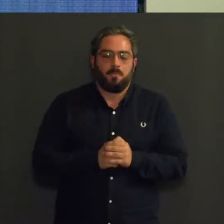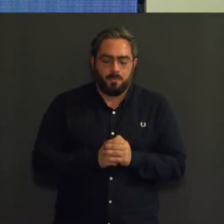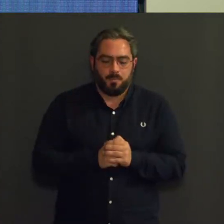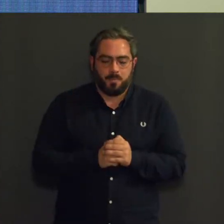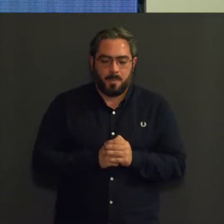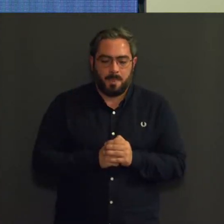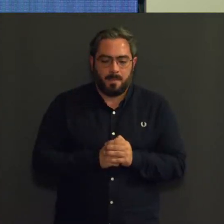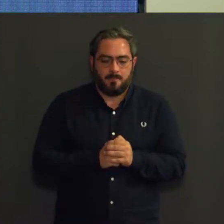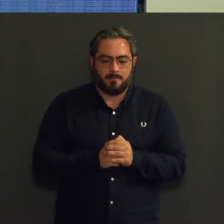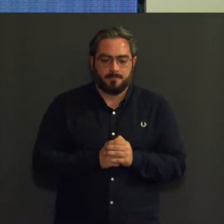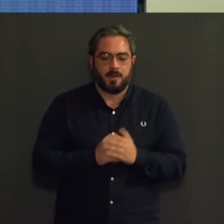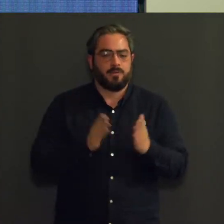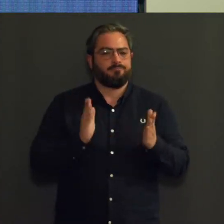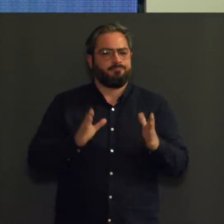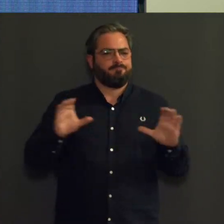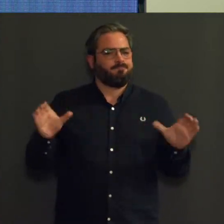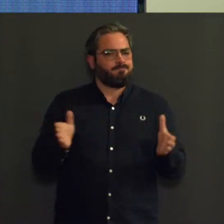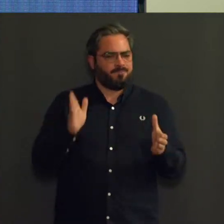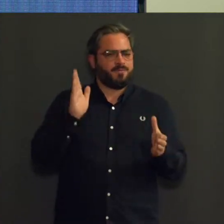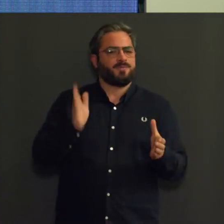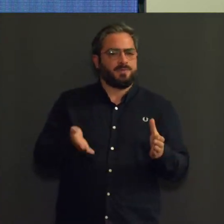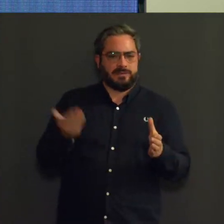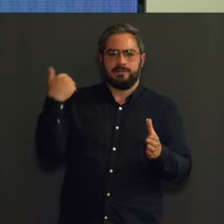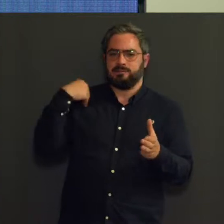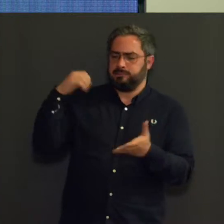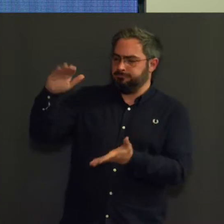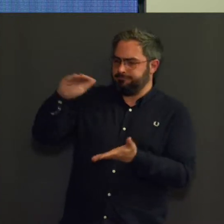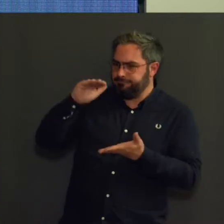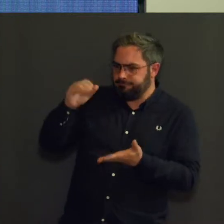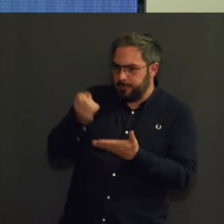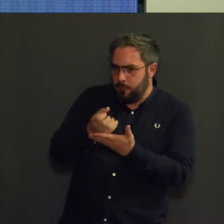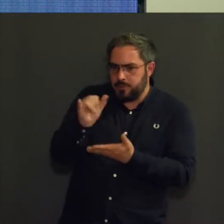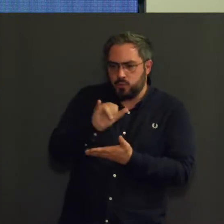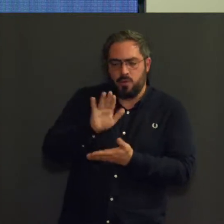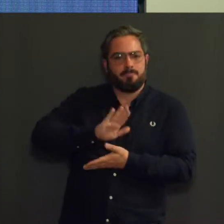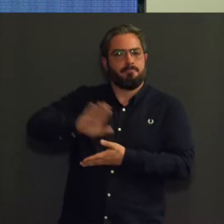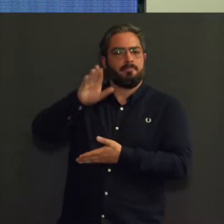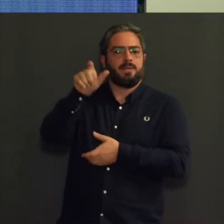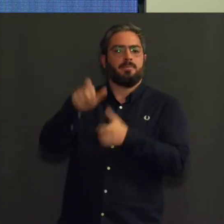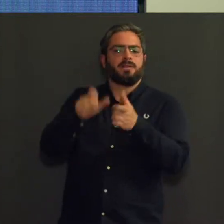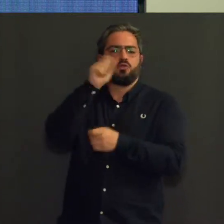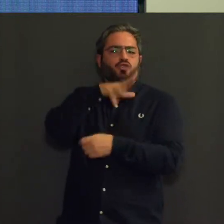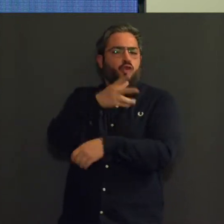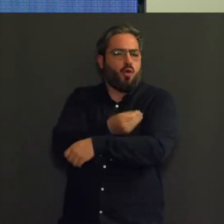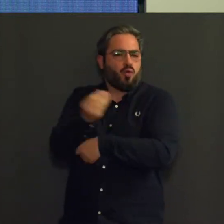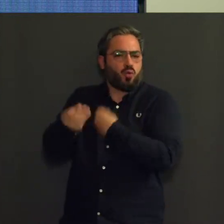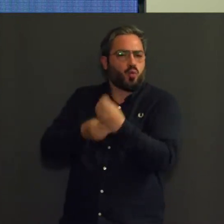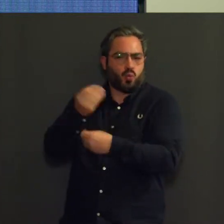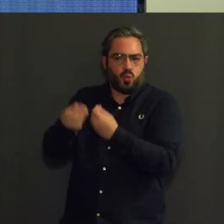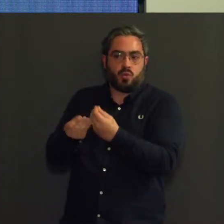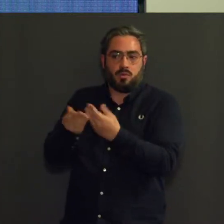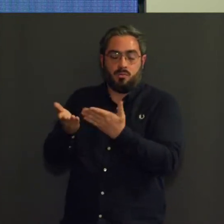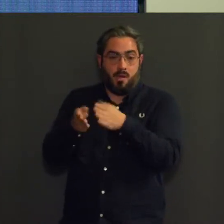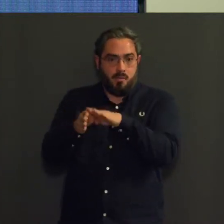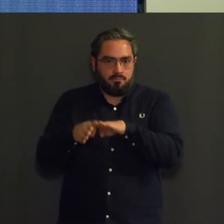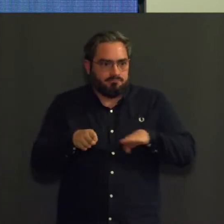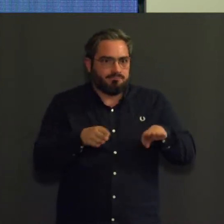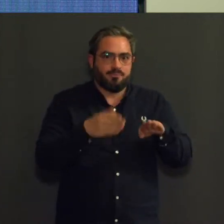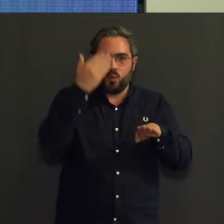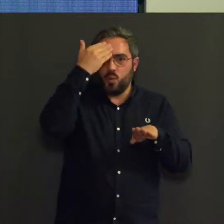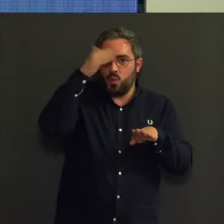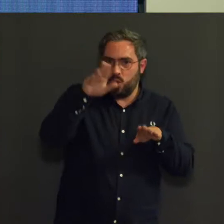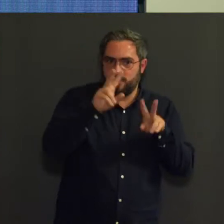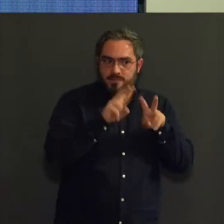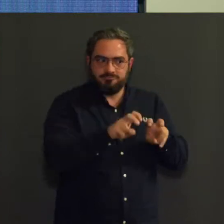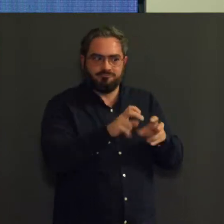on disposait, je vous l'ai déjà dit, de données concernant les donneurs de sang, mais on a maintenant aussi des premiers résultats d'une autre